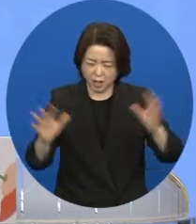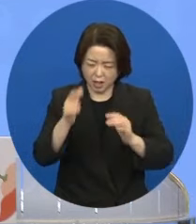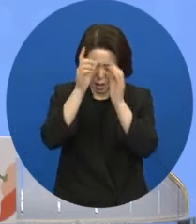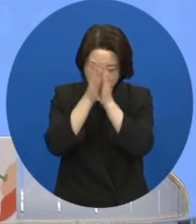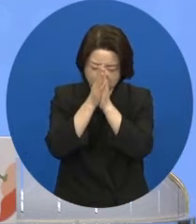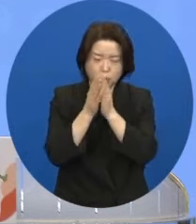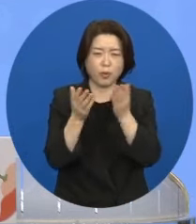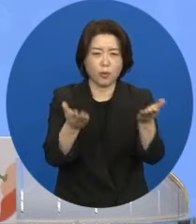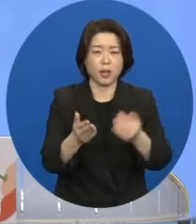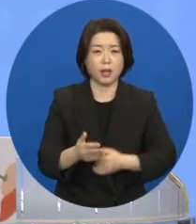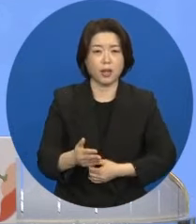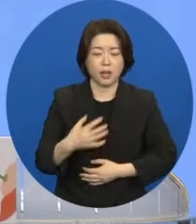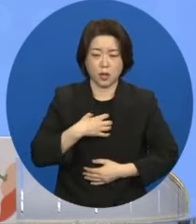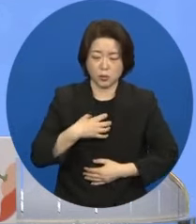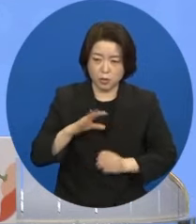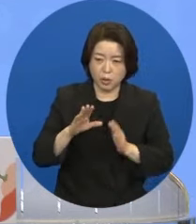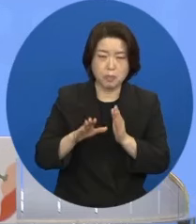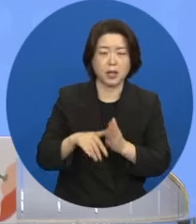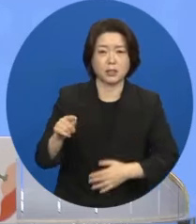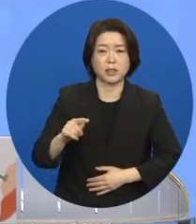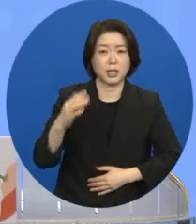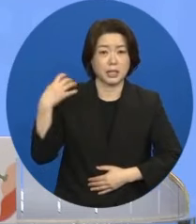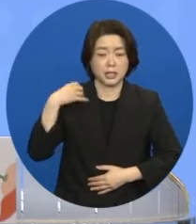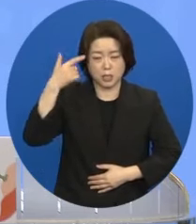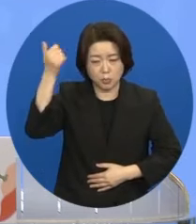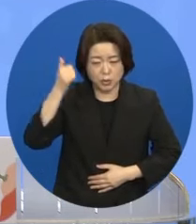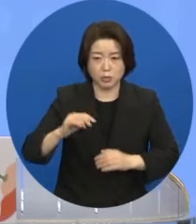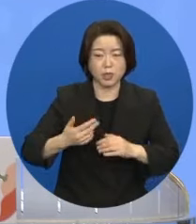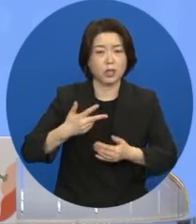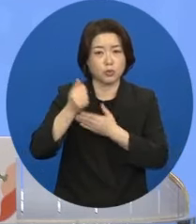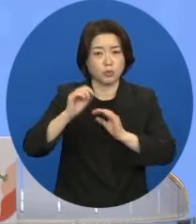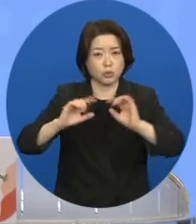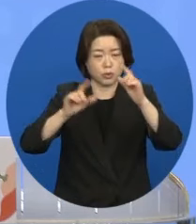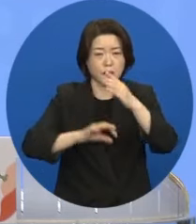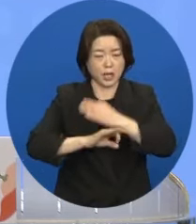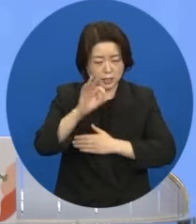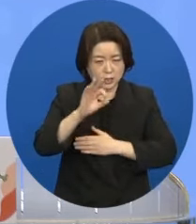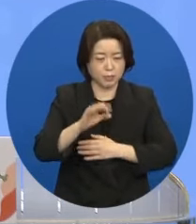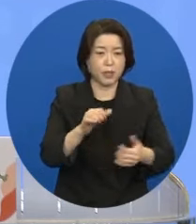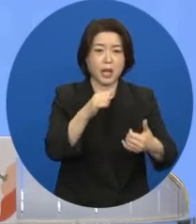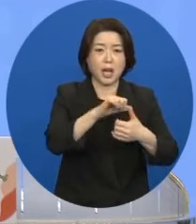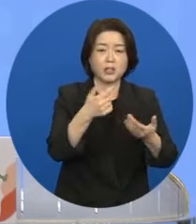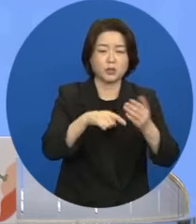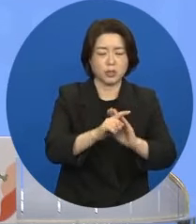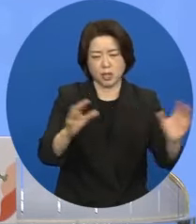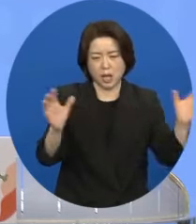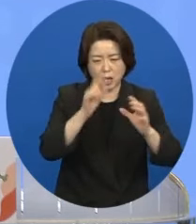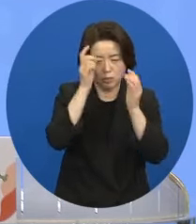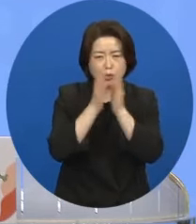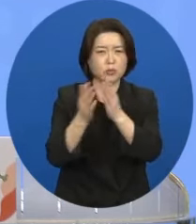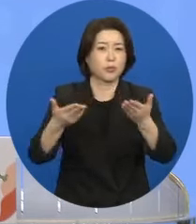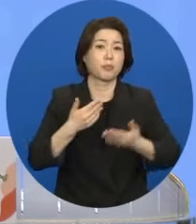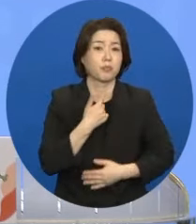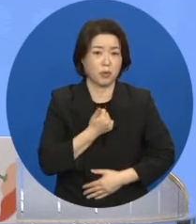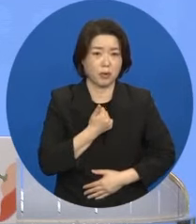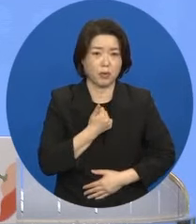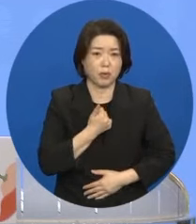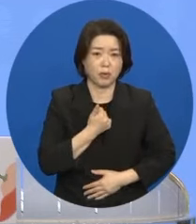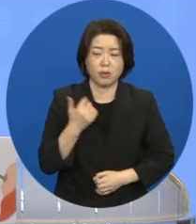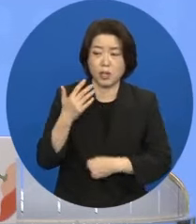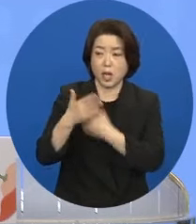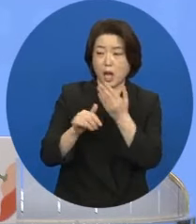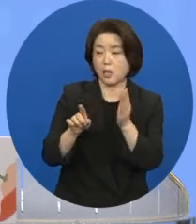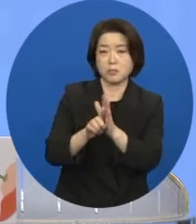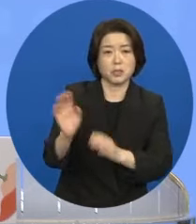상황 속에서 담임 목사님께서는 주일 아침에 선를 위해 합신 기도를 해주시기도 했습니다 하나님을 믿지